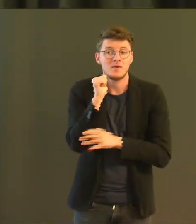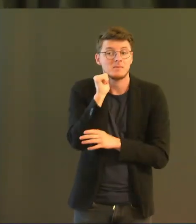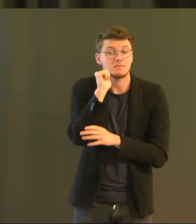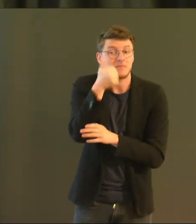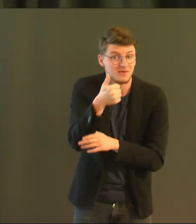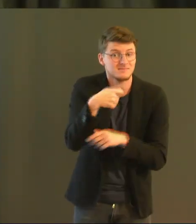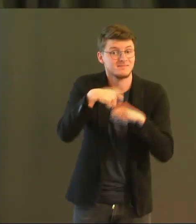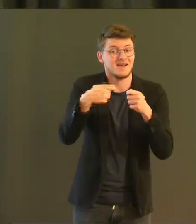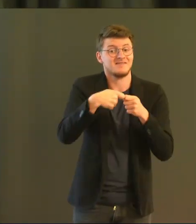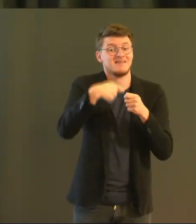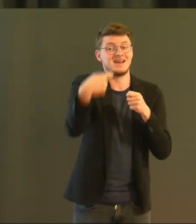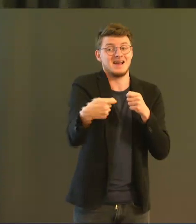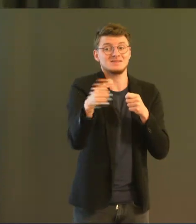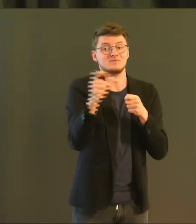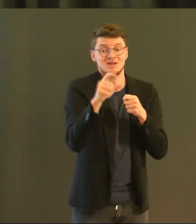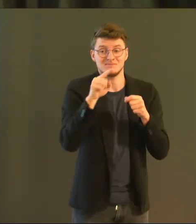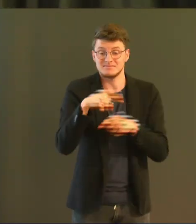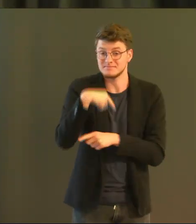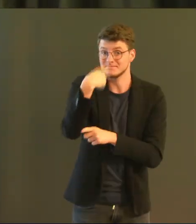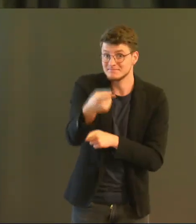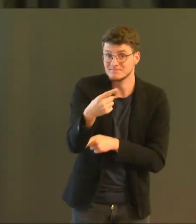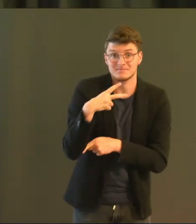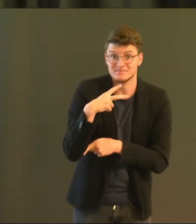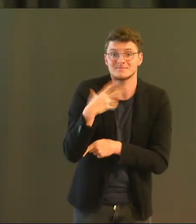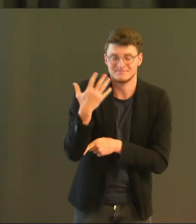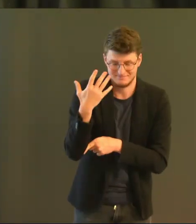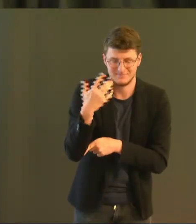vie remet au mercure